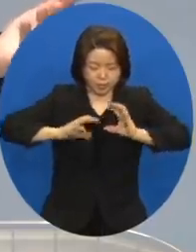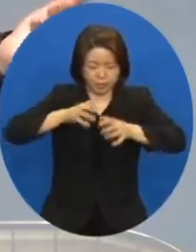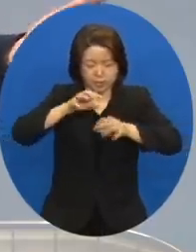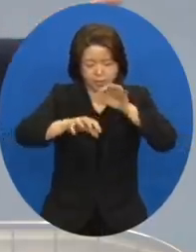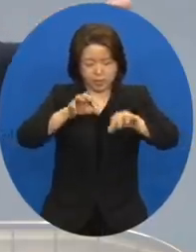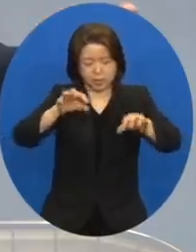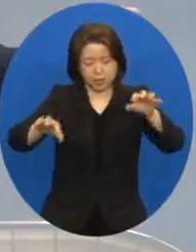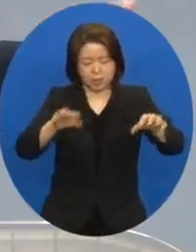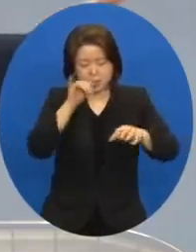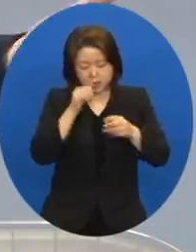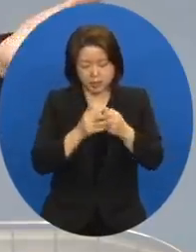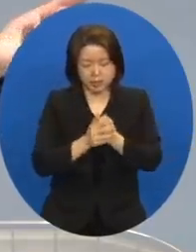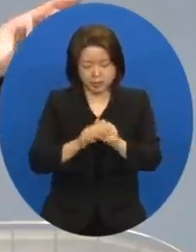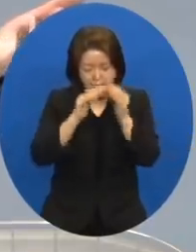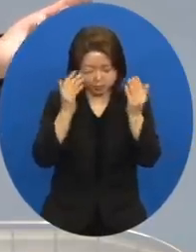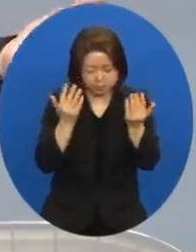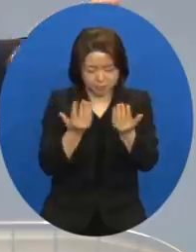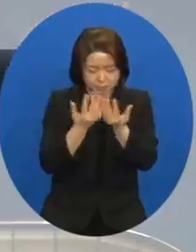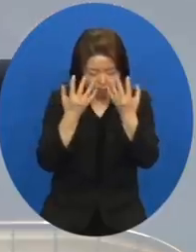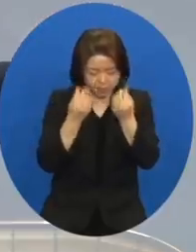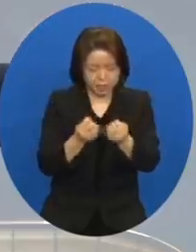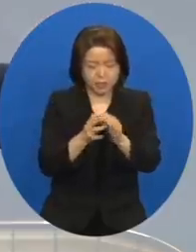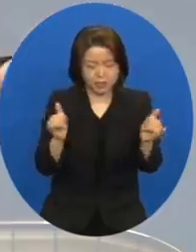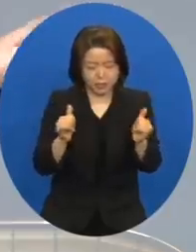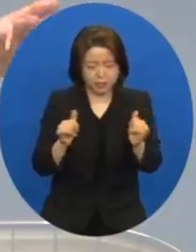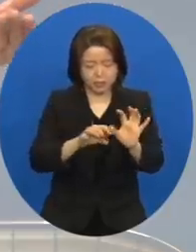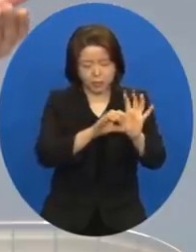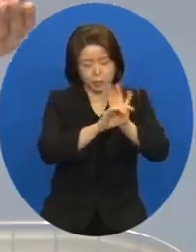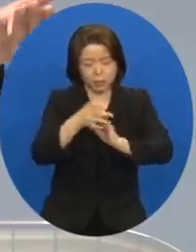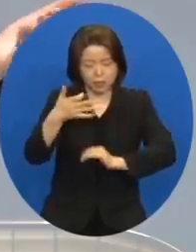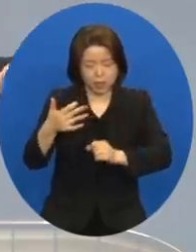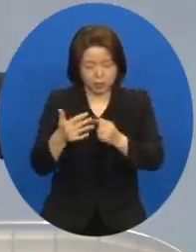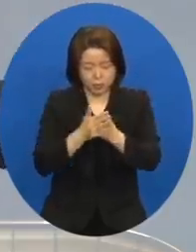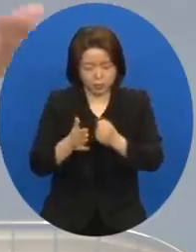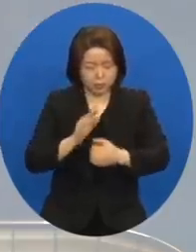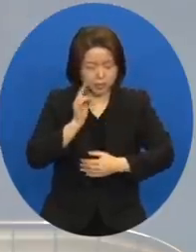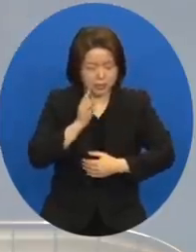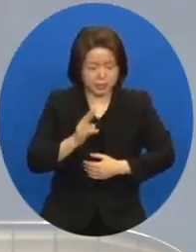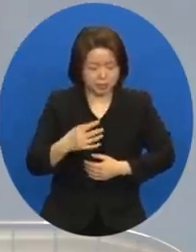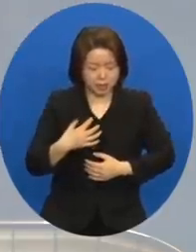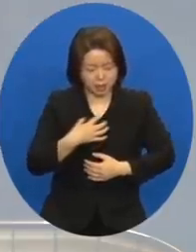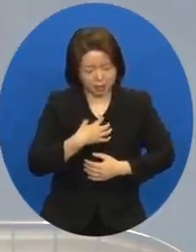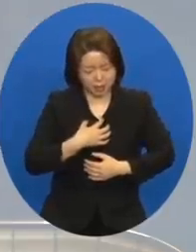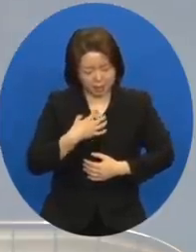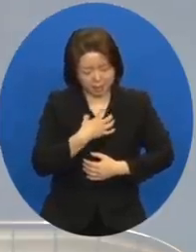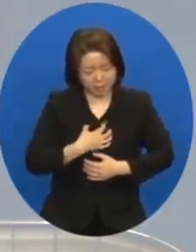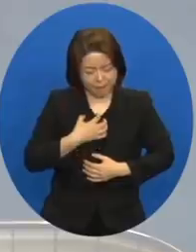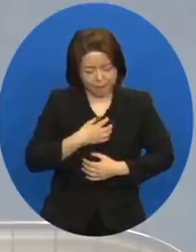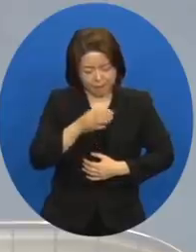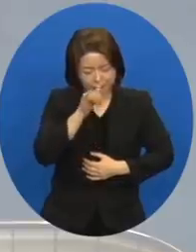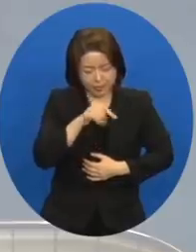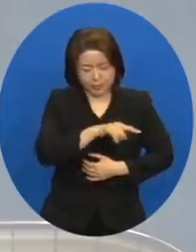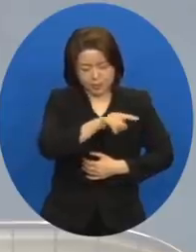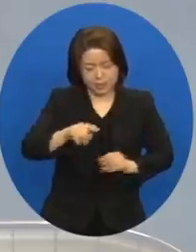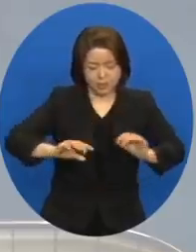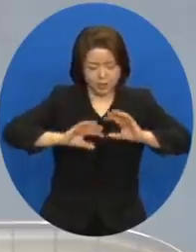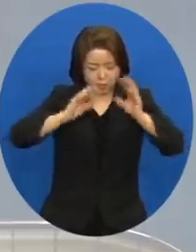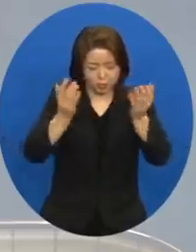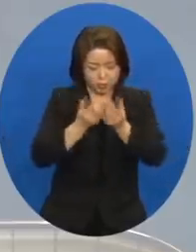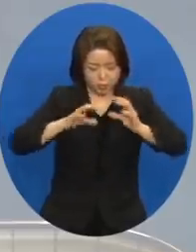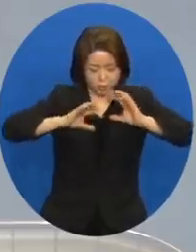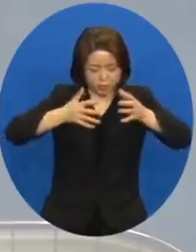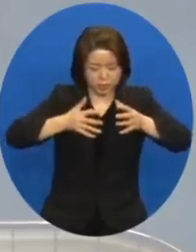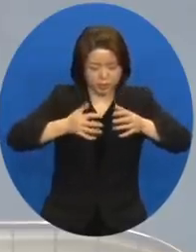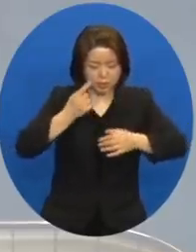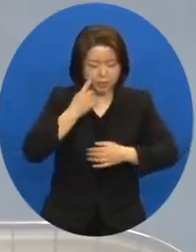있는 아는 사람들 코로나 1 그로 인해서 극심한 고통 속에 있는 이 온 세상을 금